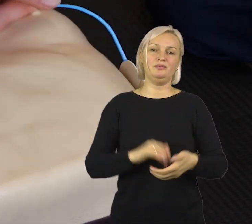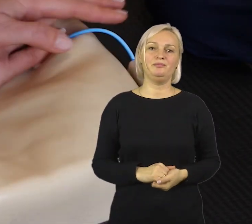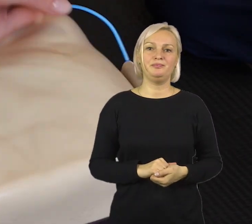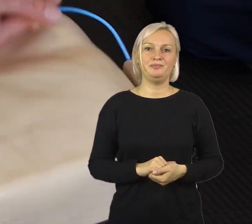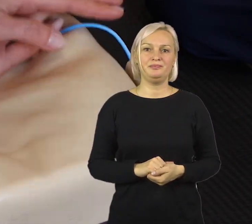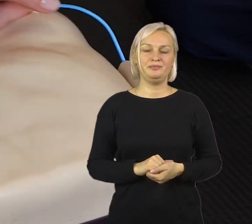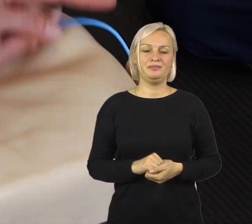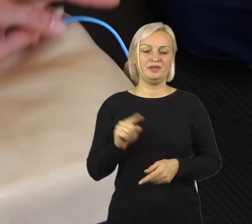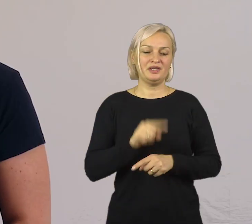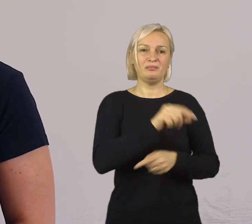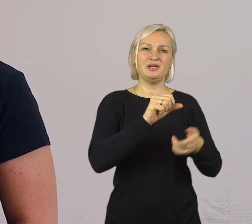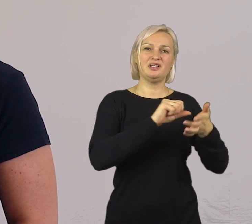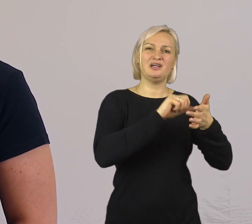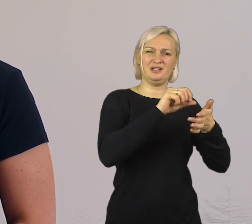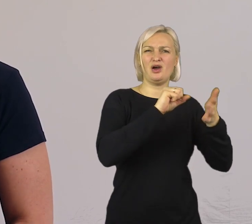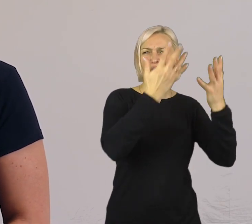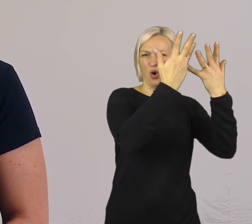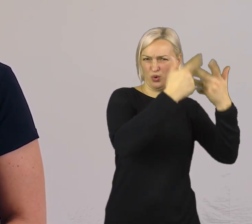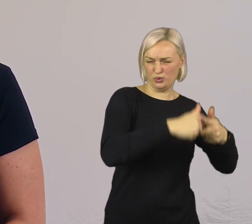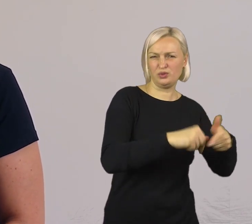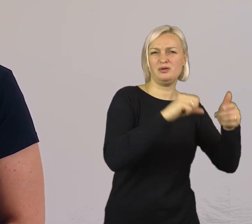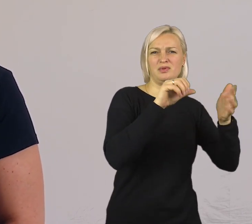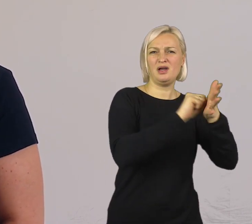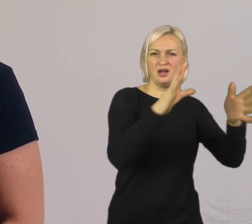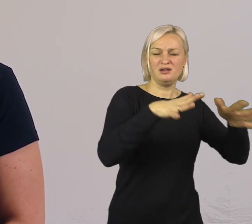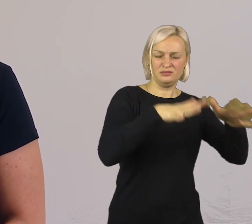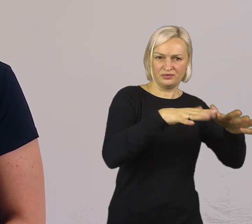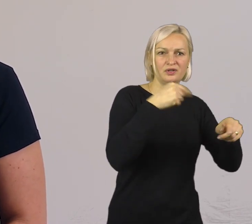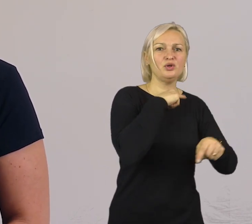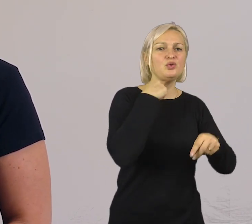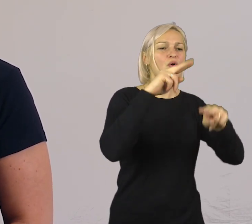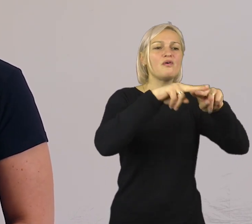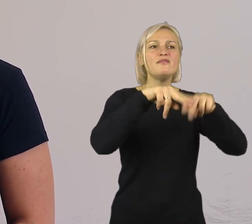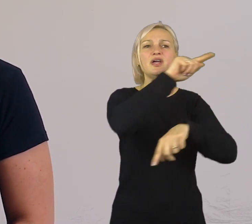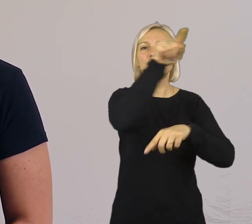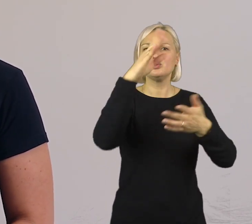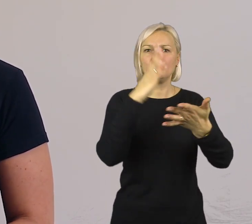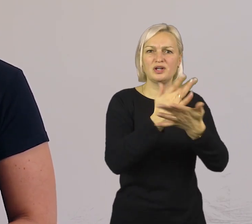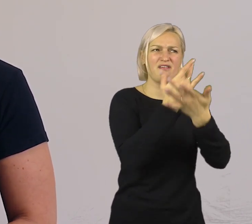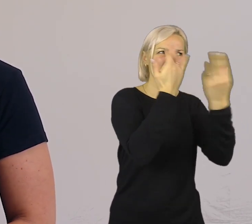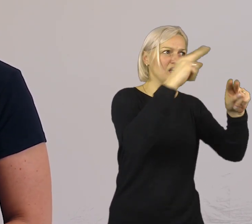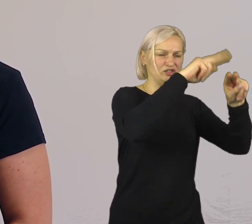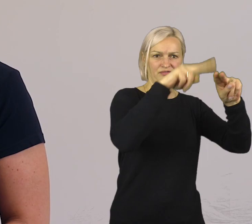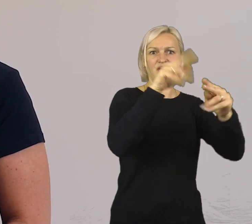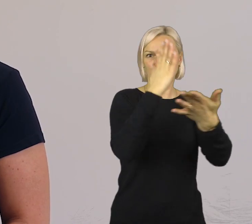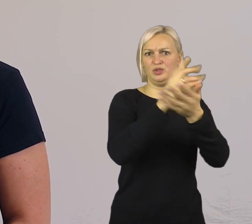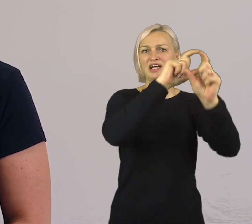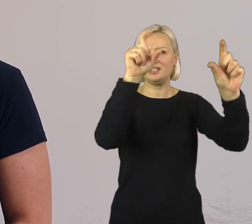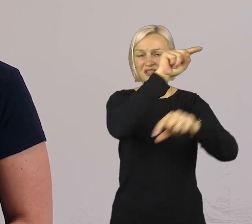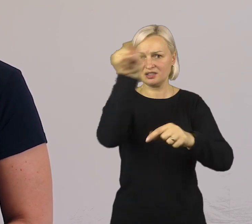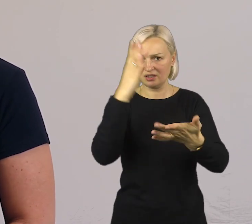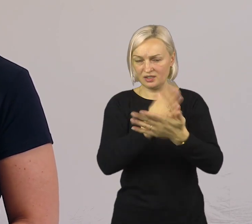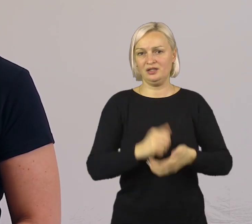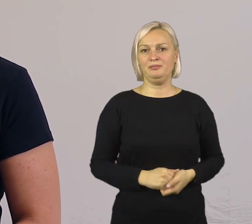Automatiniai išoriniai defibriliatoriai yra daugelyje viešų vietų, daugelyje įstaigų. Todėl, esant